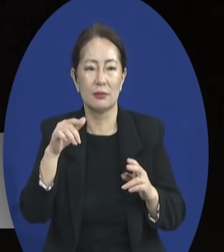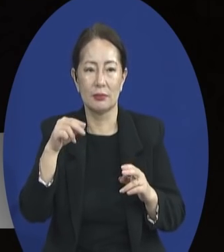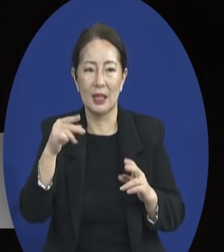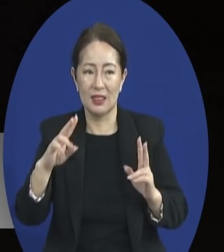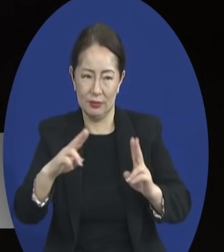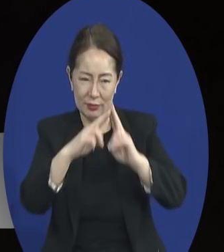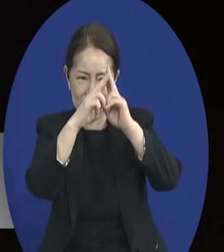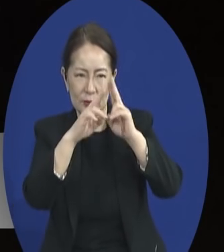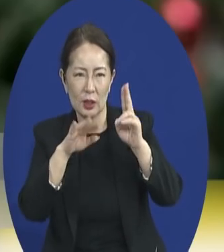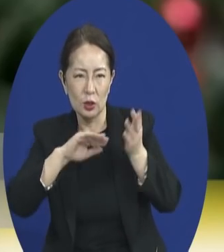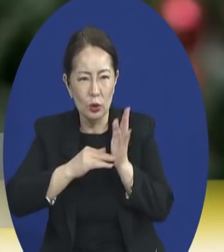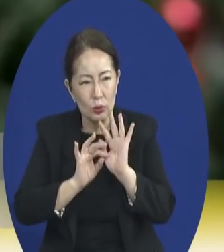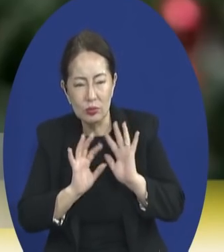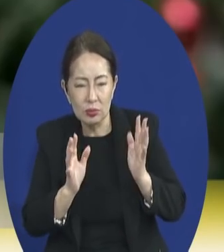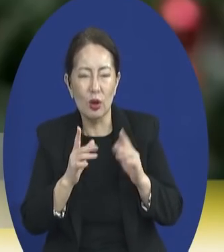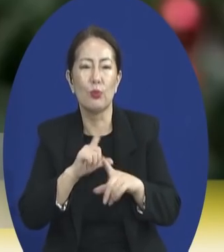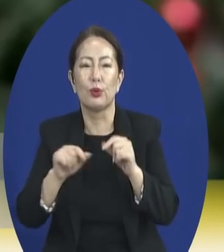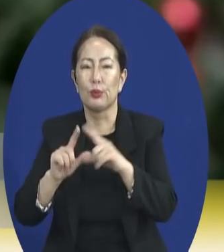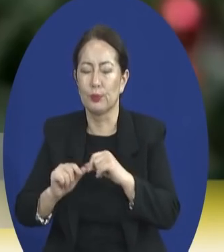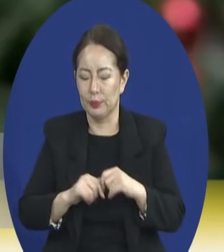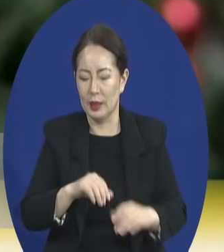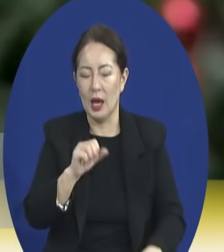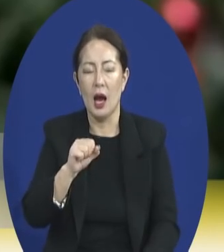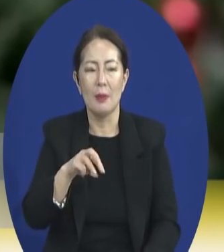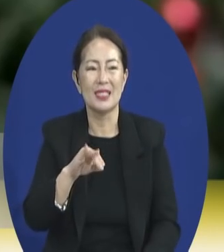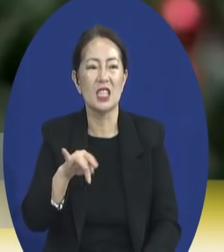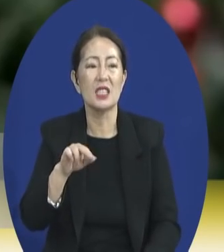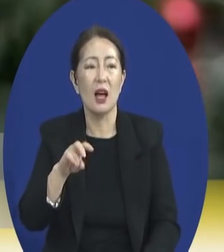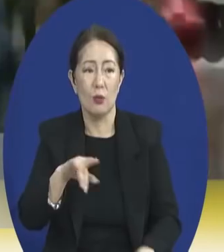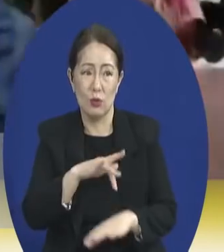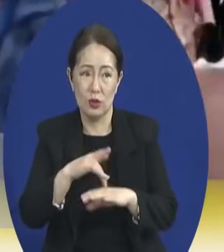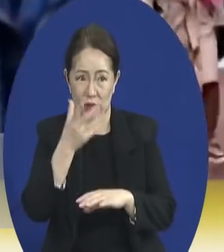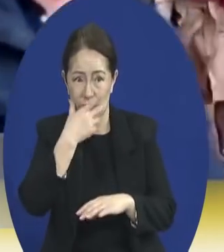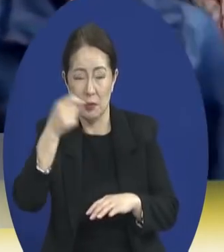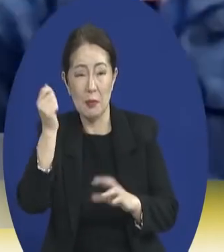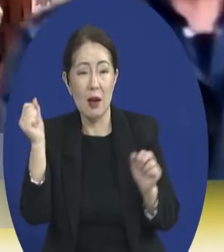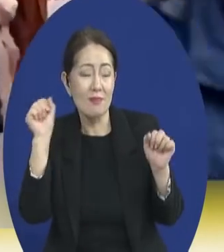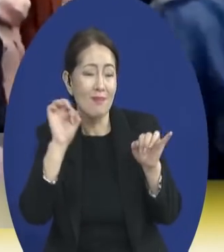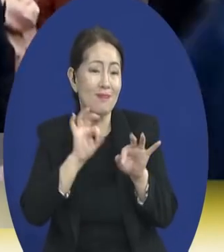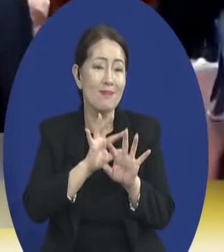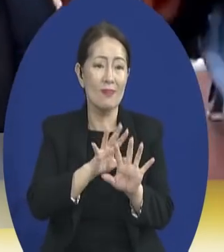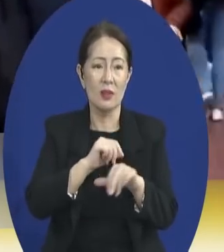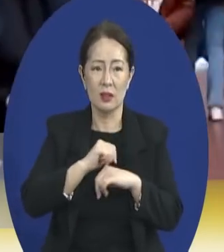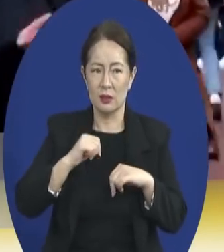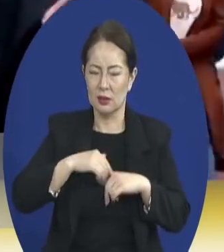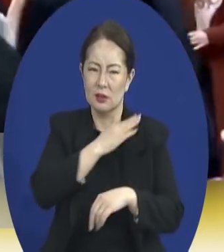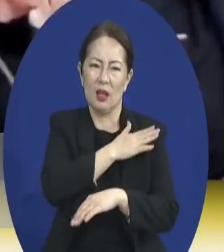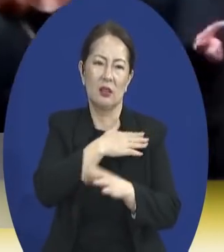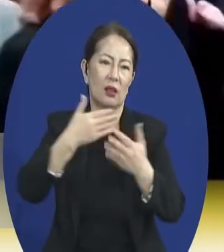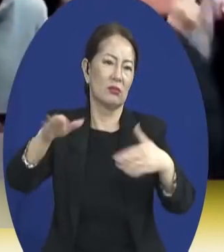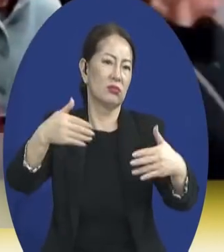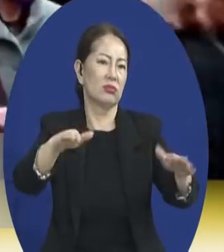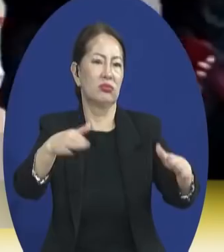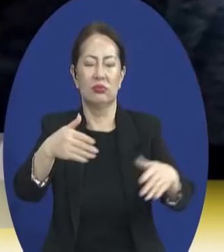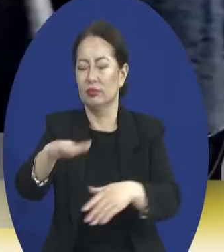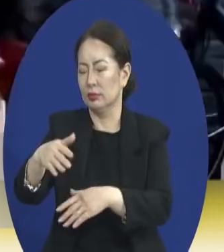хэмжээнүүд цоцлогдчихэ. Тэгвэл Амстердам хотын төв талбайд шинэ оны баяр тэмдэглэхээр очисон олон мянган иргэдийг цагдаа нар хүчээр тараасан гэж